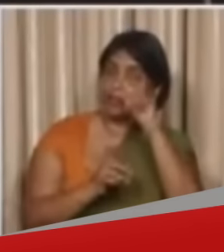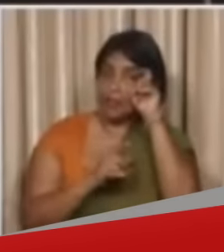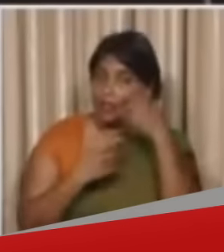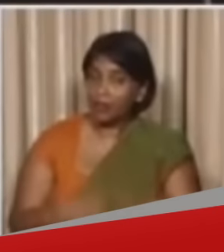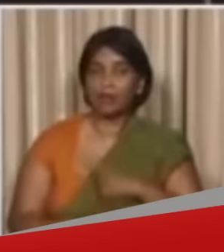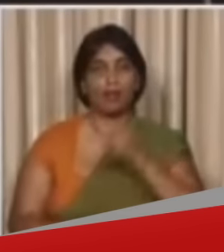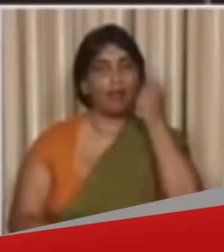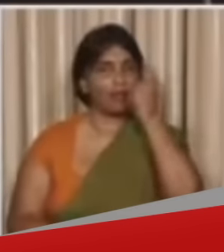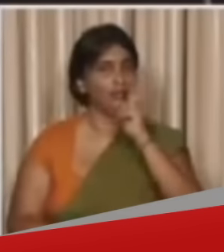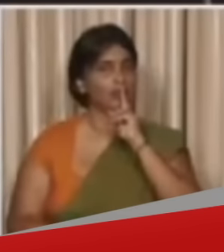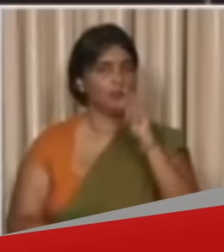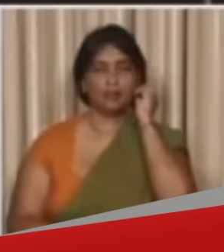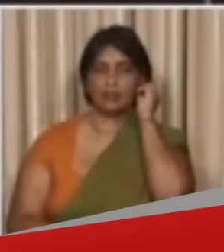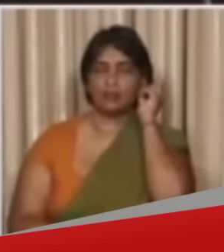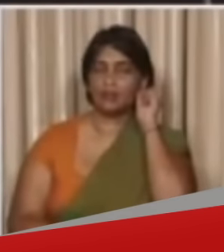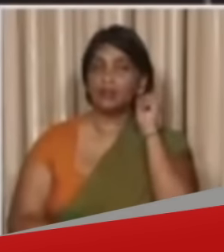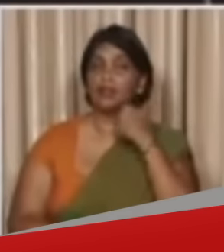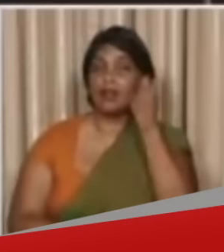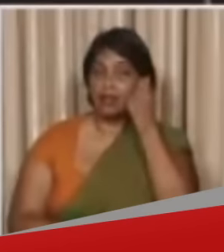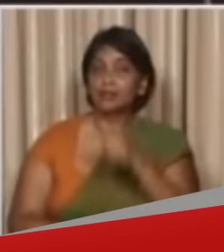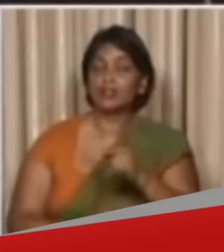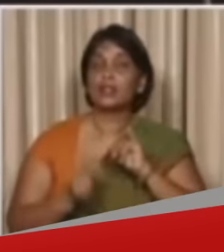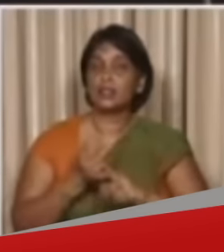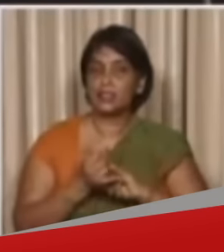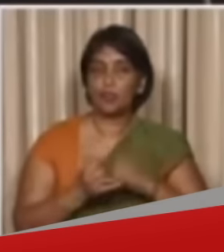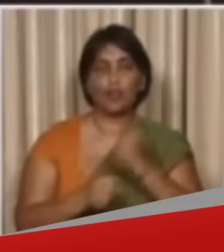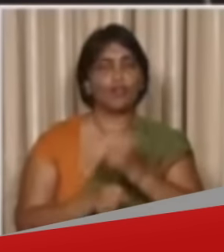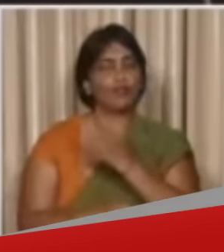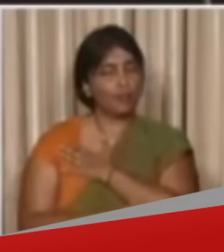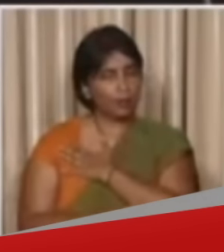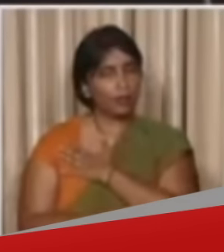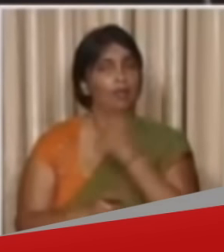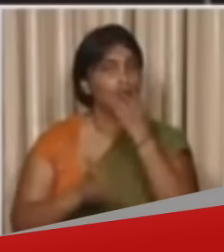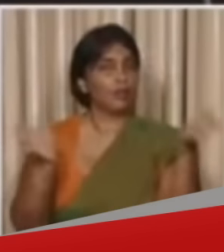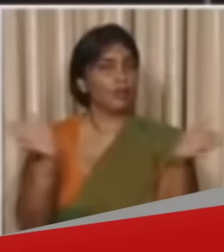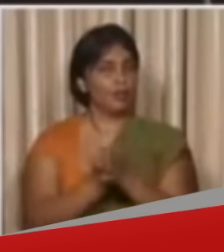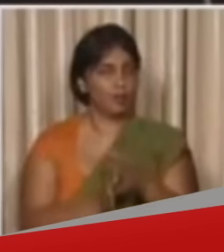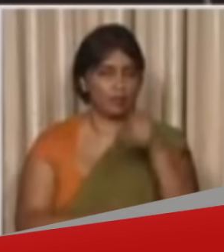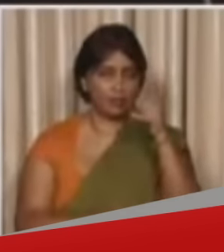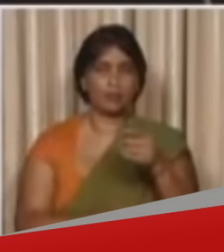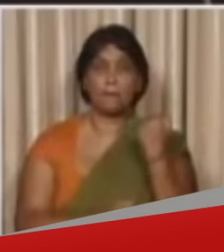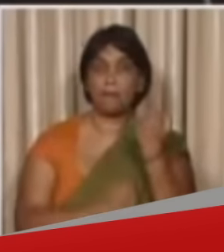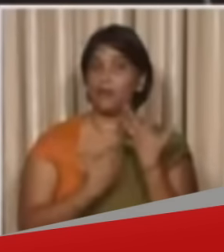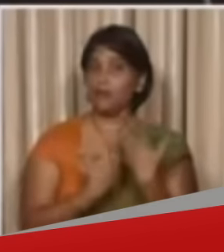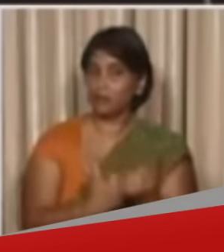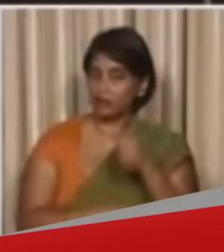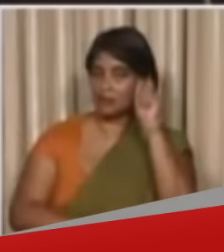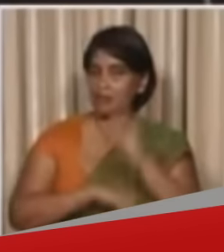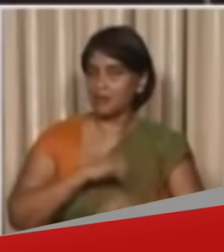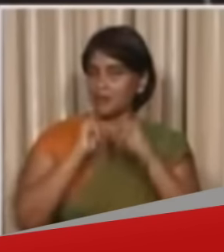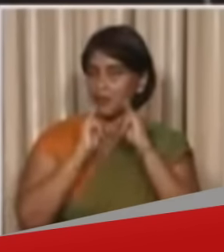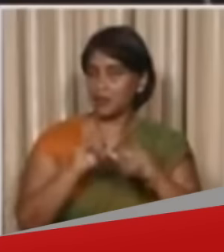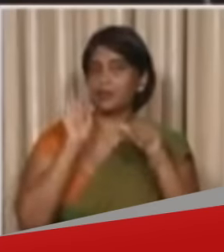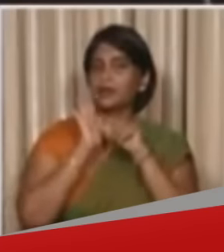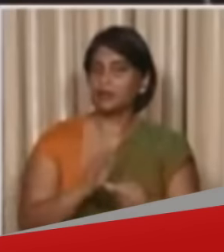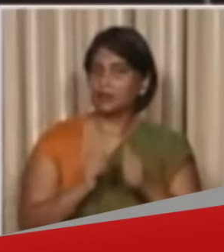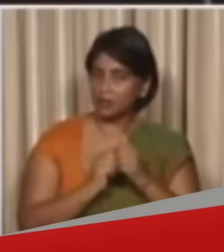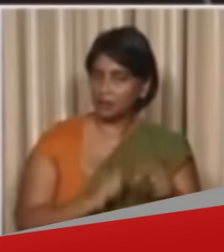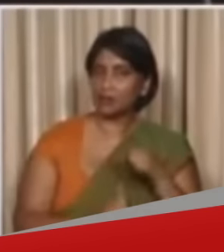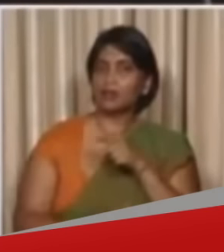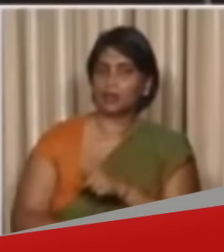නිගමනය දීලා තියෙන්නේ ඒ නිගමනය තමයි සලෙයි ගෝඨාභය රාජපක්ෂයි කියලා තමයි බලය ලබා ගැනීම සඳහා මේ මහා පාවාදීම කුමන්ත්‍රණය කරලා